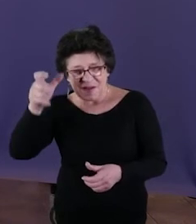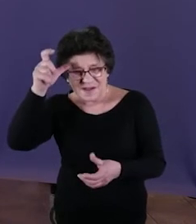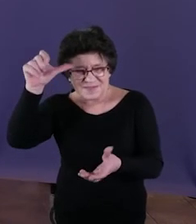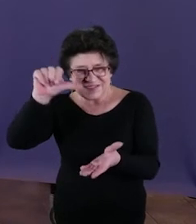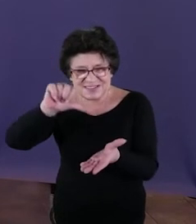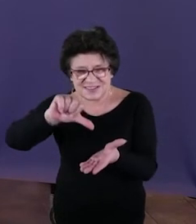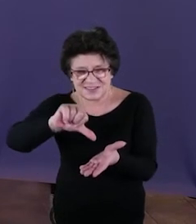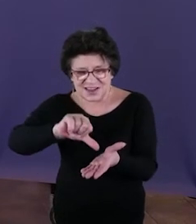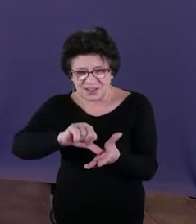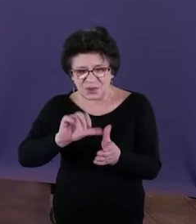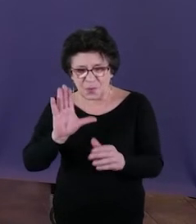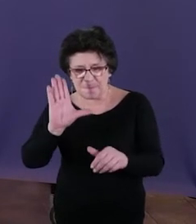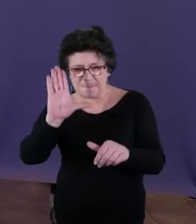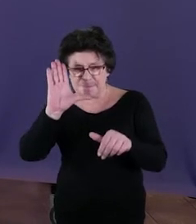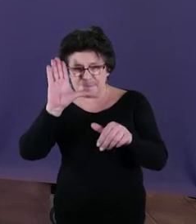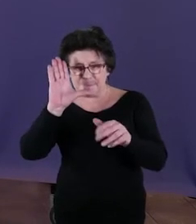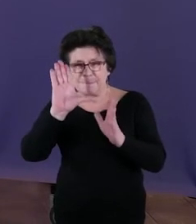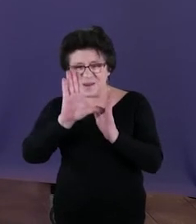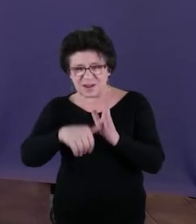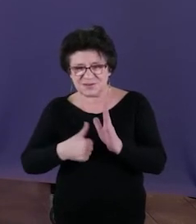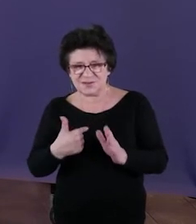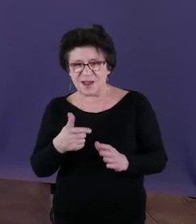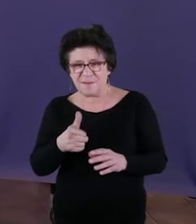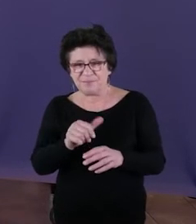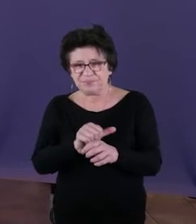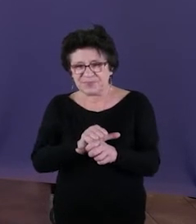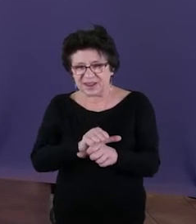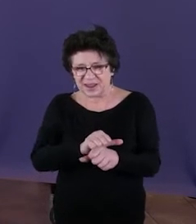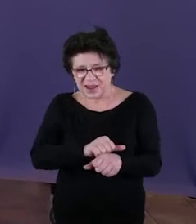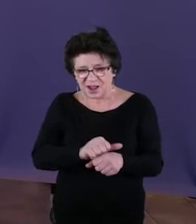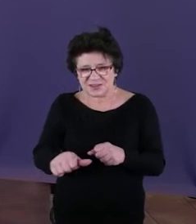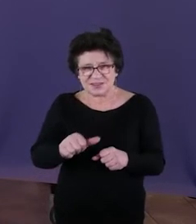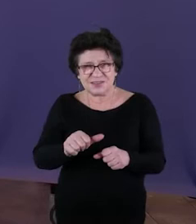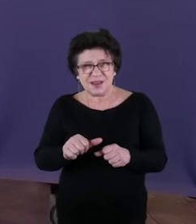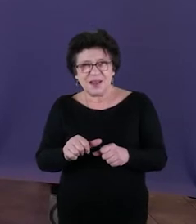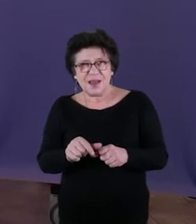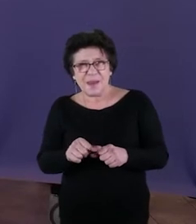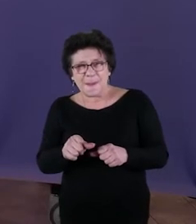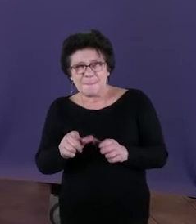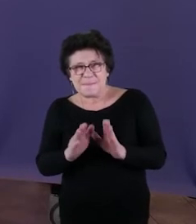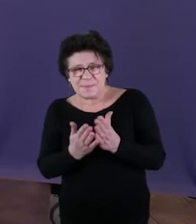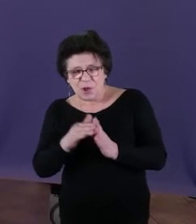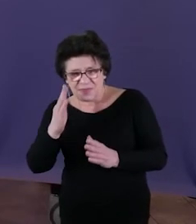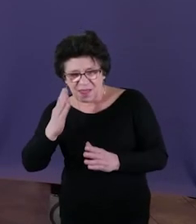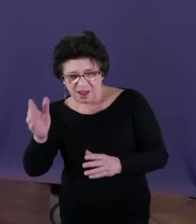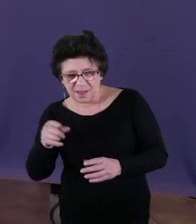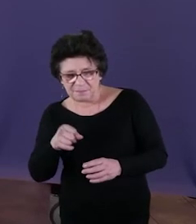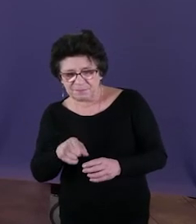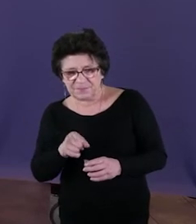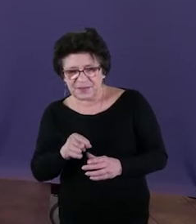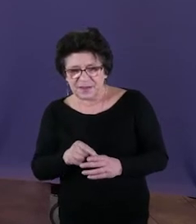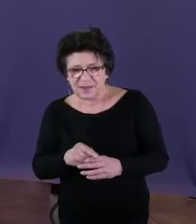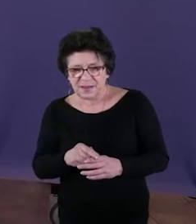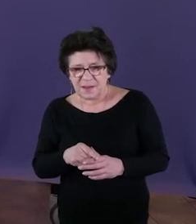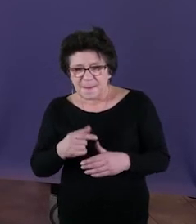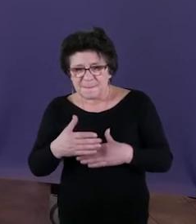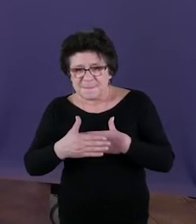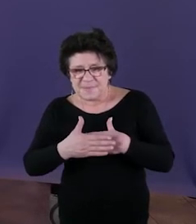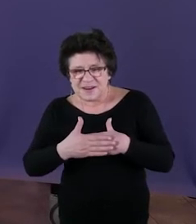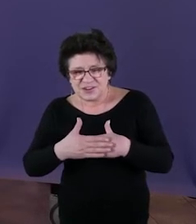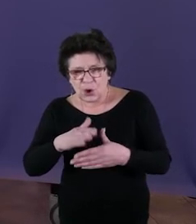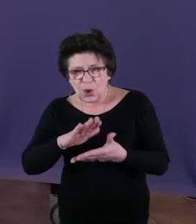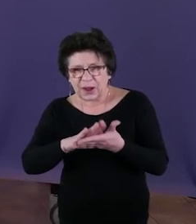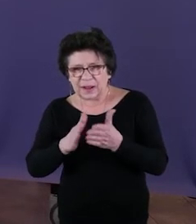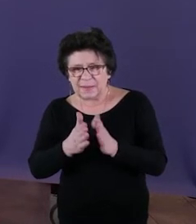którą jeśli państwo się doczytają ona jest w takim miejscu w którym jest no głównie niedaleko rynku i